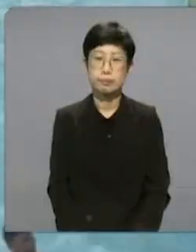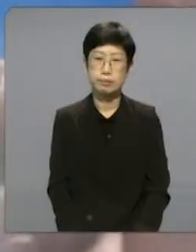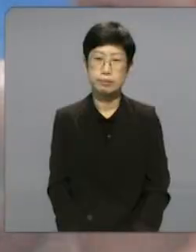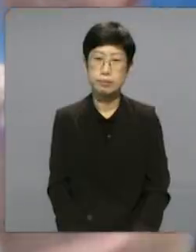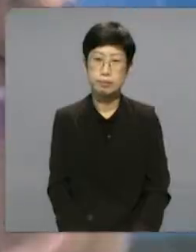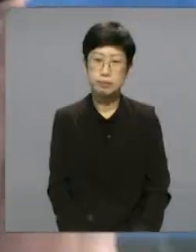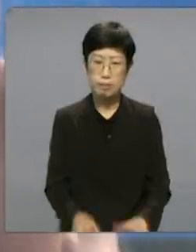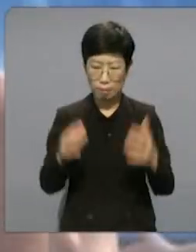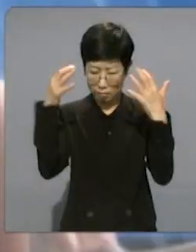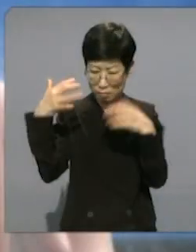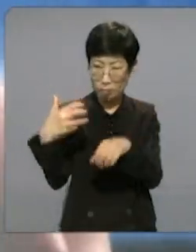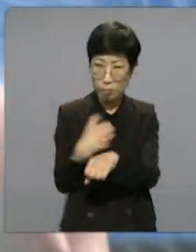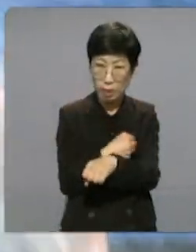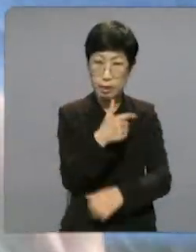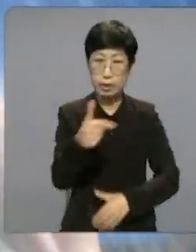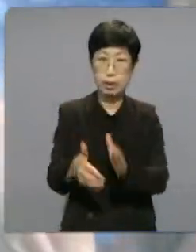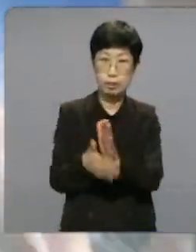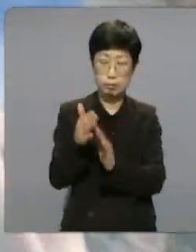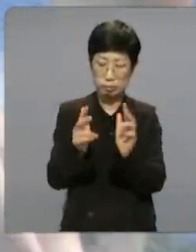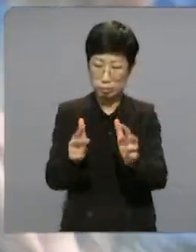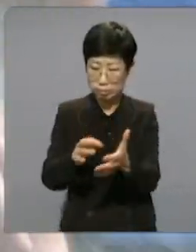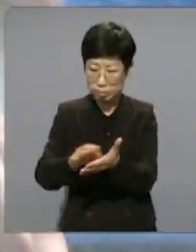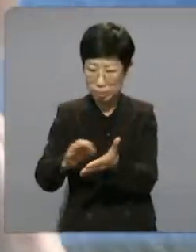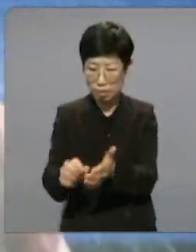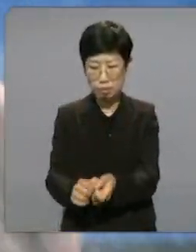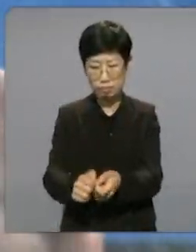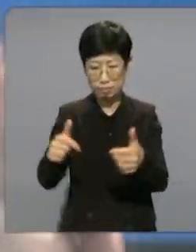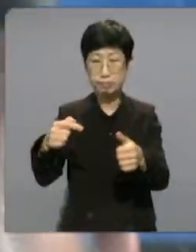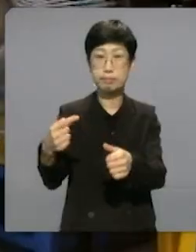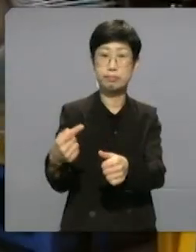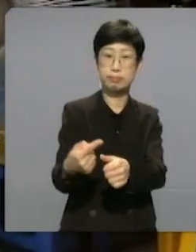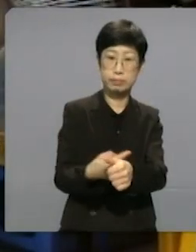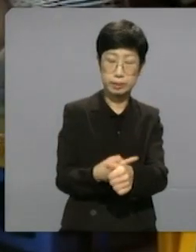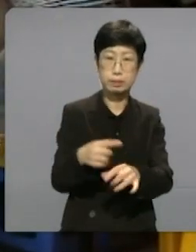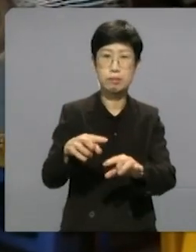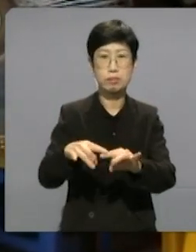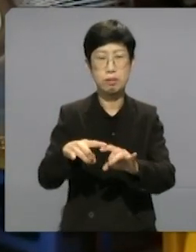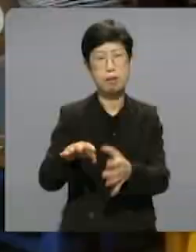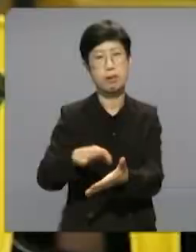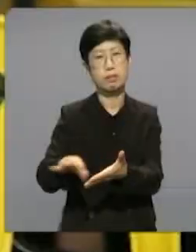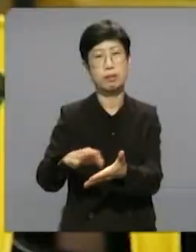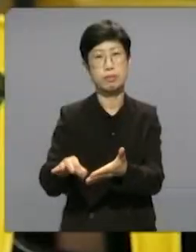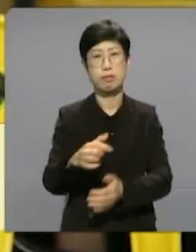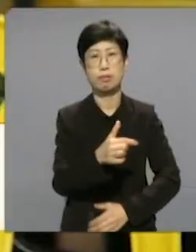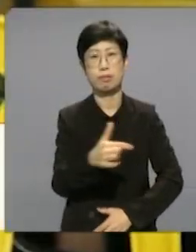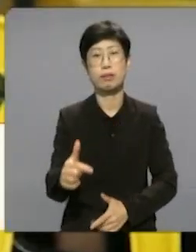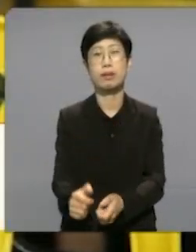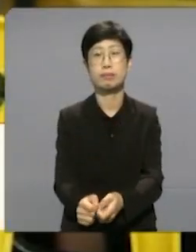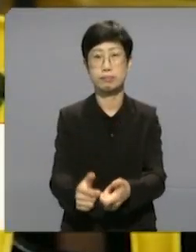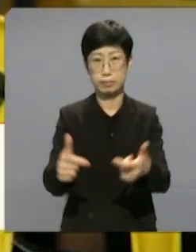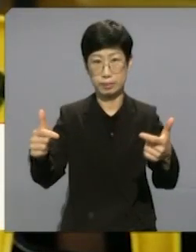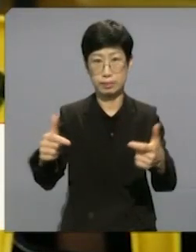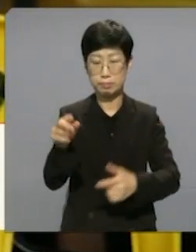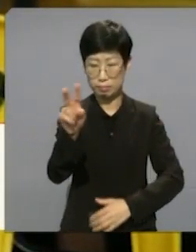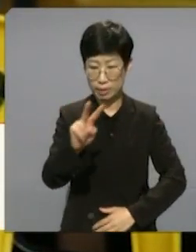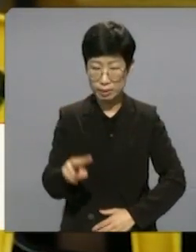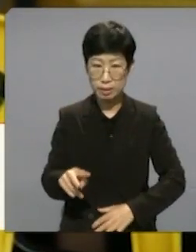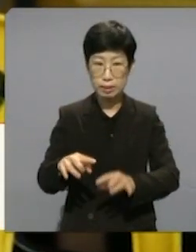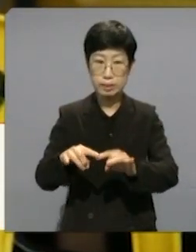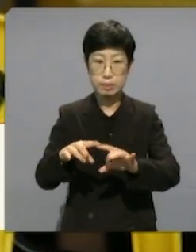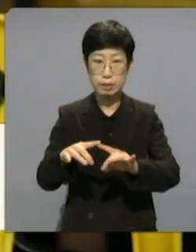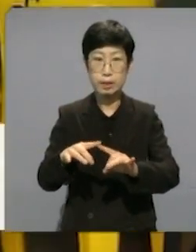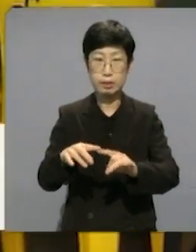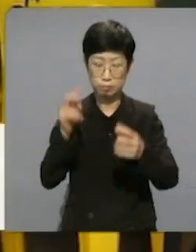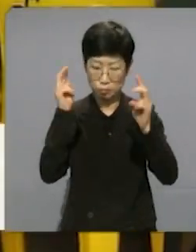폭염으로 대도시 냉방기기 사용이 늘면서 도심 전력 소비가 많이 증가했는데요. 베트남